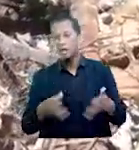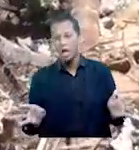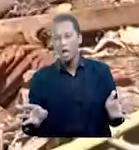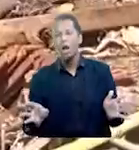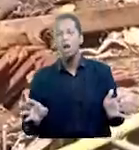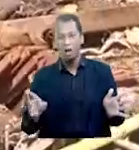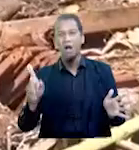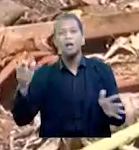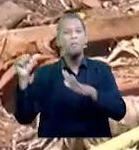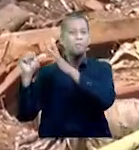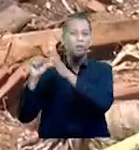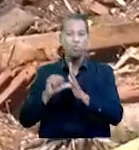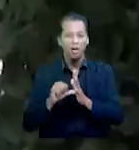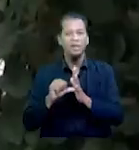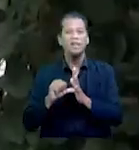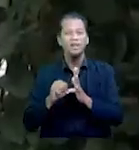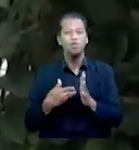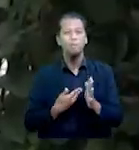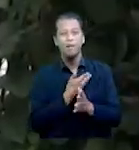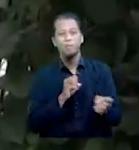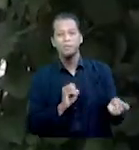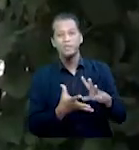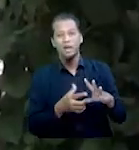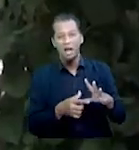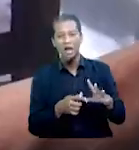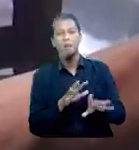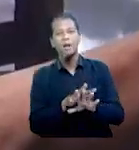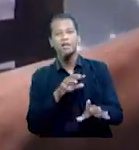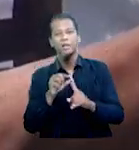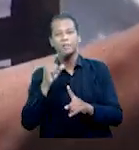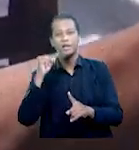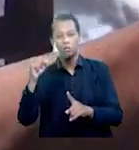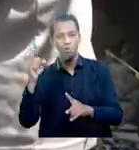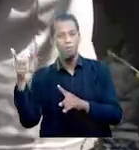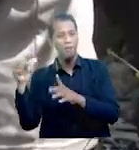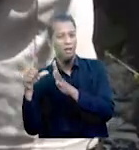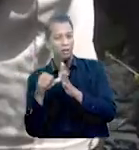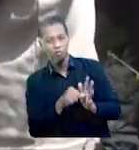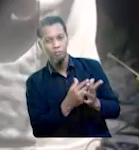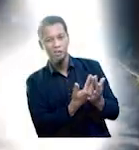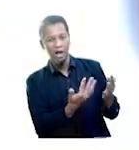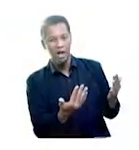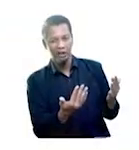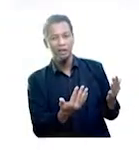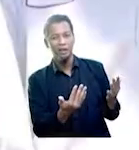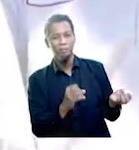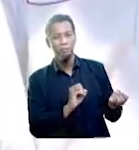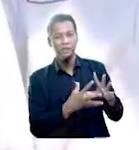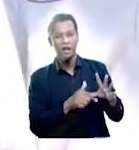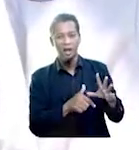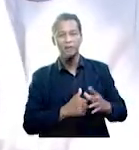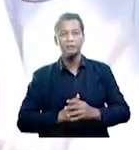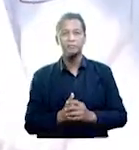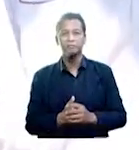gempa, Partai Perindo bersama Komunitas Gedangan Distrik Malang menyalurkan bantuan kepada warga korban bencana. Yang kita